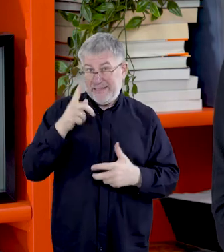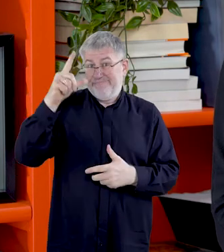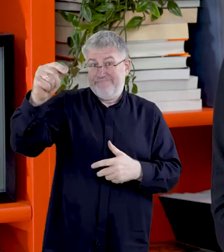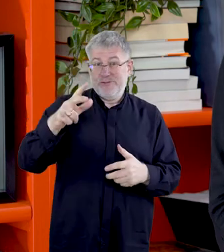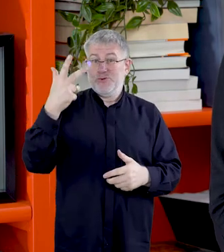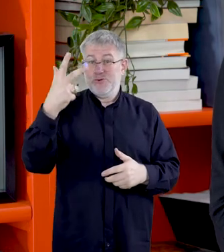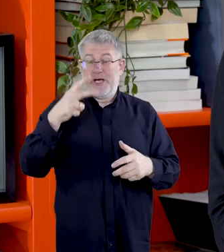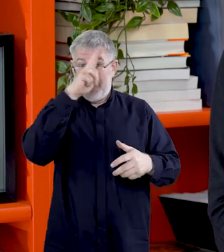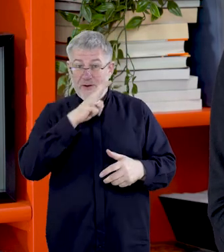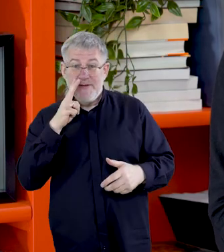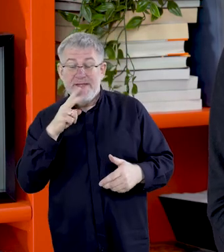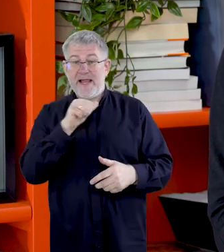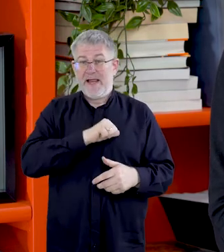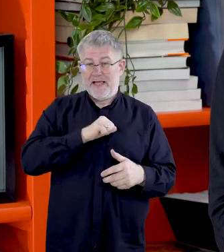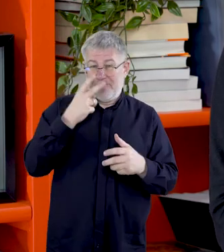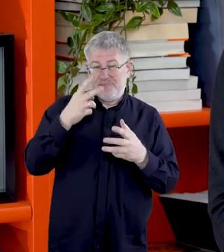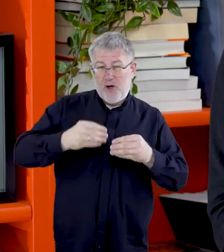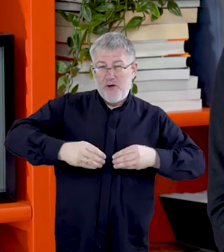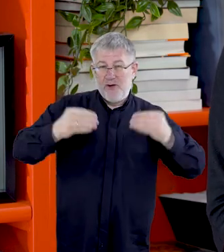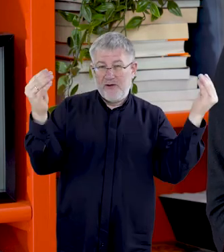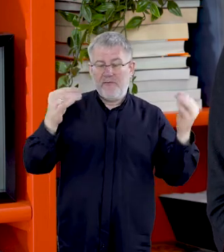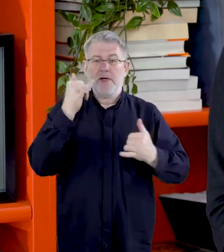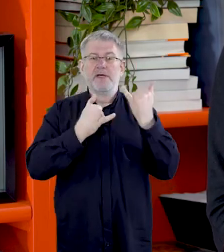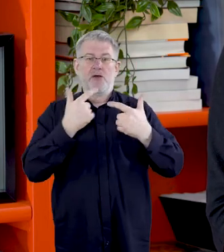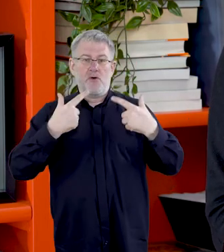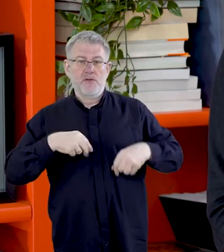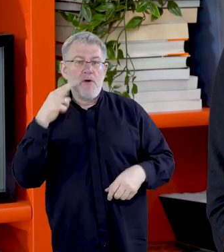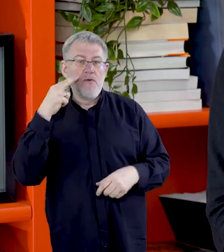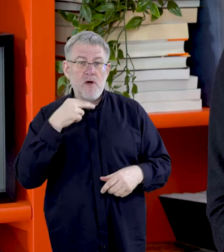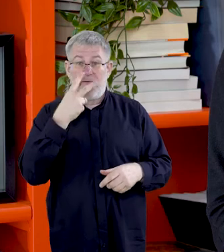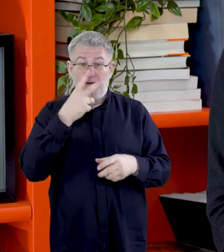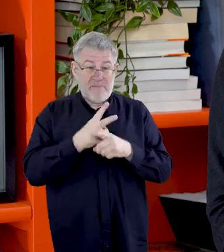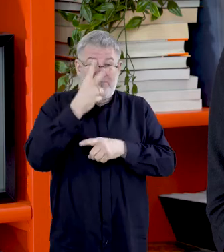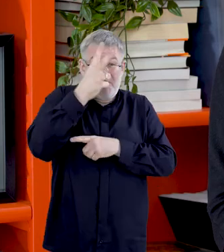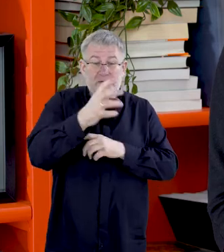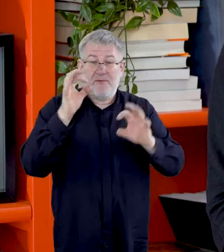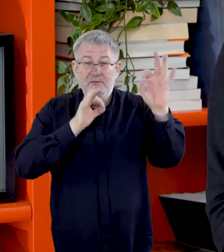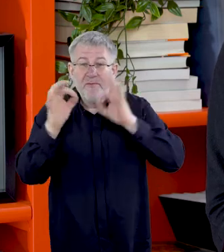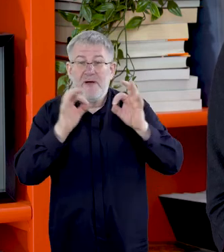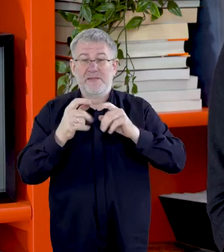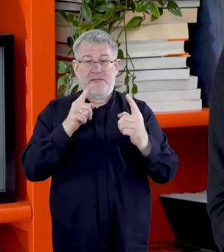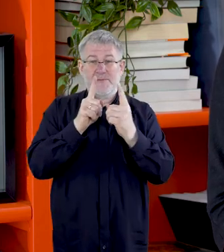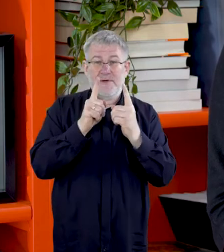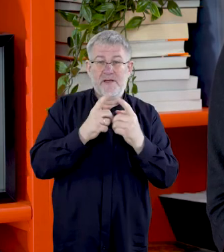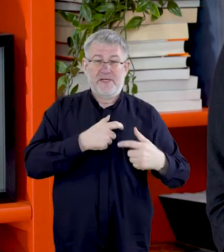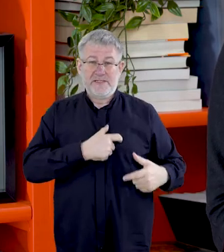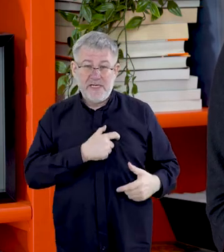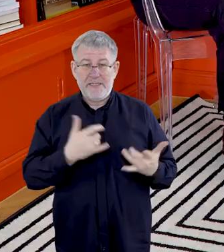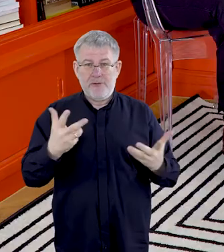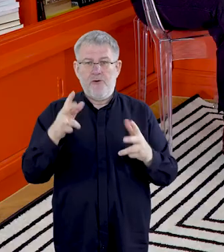trójki klasowej. Widzicie ten rozwój taki, jak osoba niesłysząca widzi, że ma dostęp do informacji, to z rodzica,